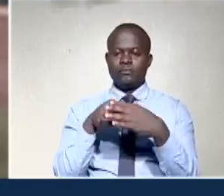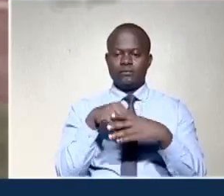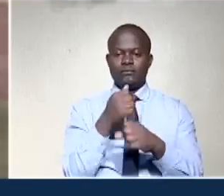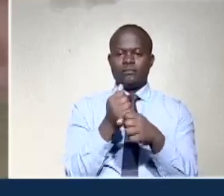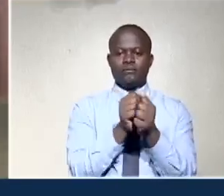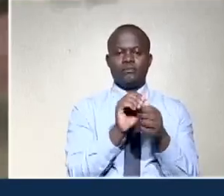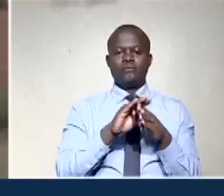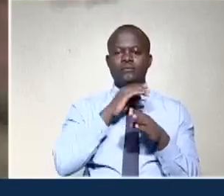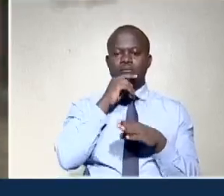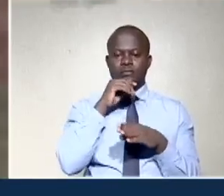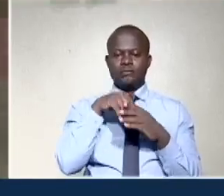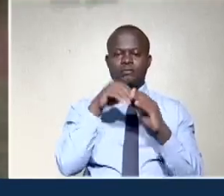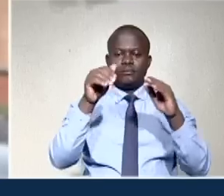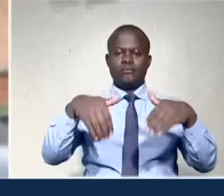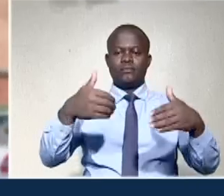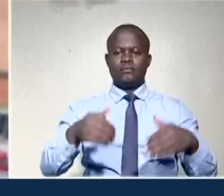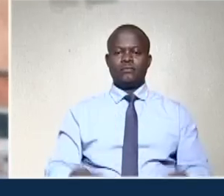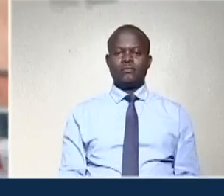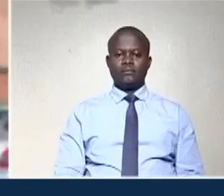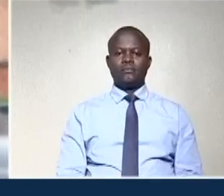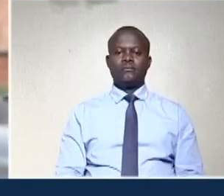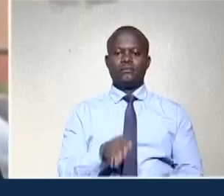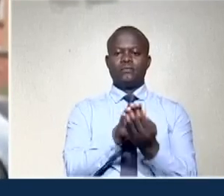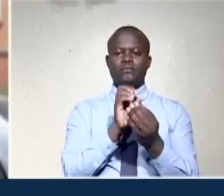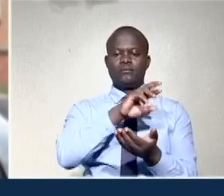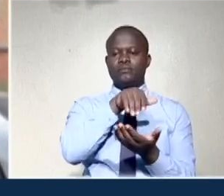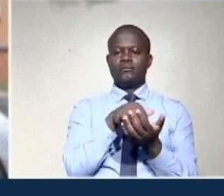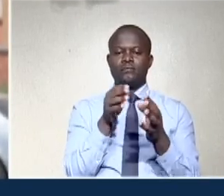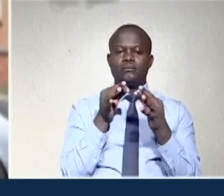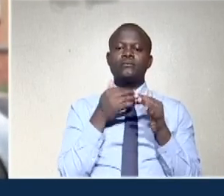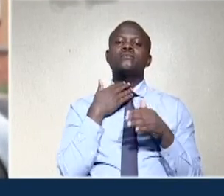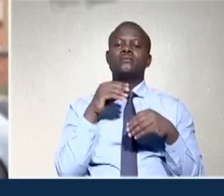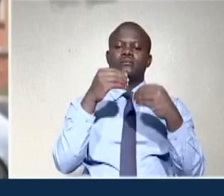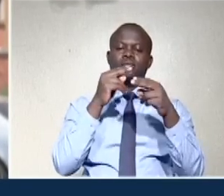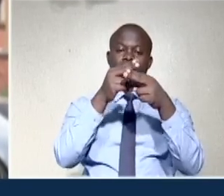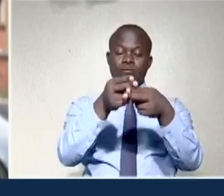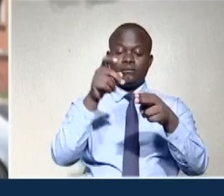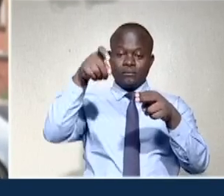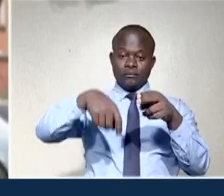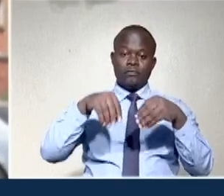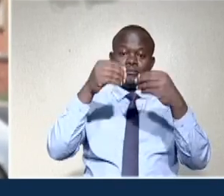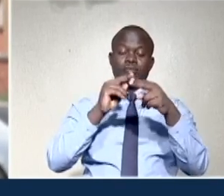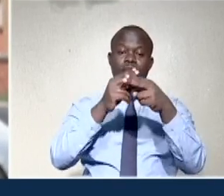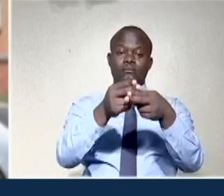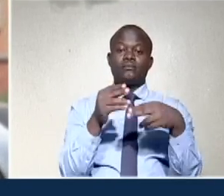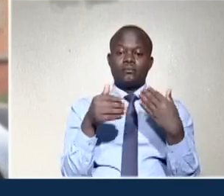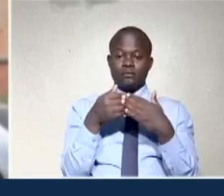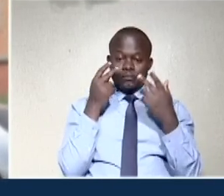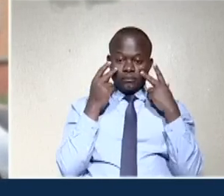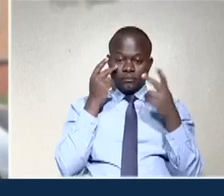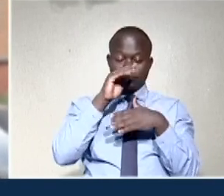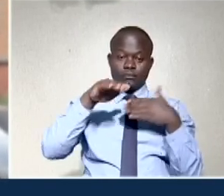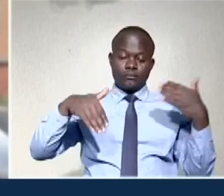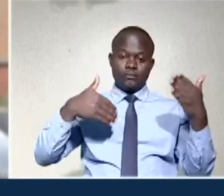ba rwiyemezamirimo bari mu buhinzi. Banki cyangwa ikigo cy'imari gishaka gutanga inguzanyo kigomba gutanga inguzanyo kirabireba